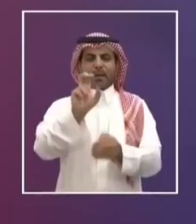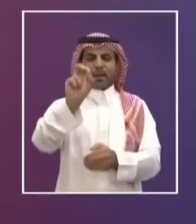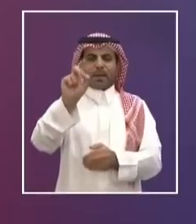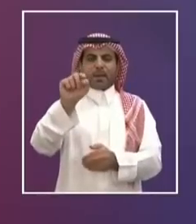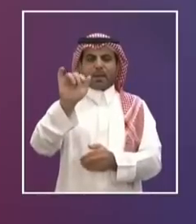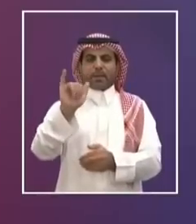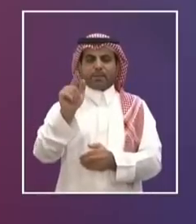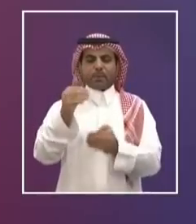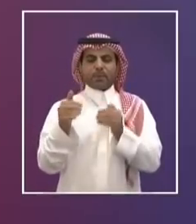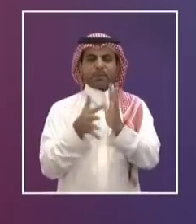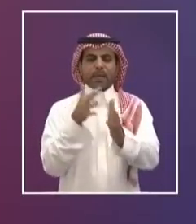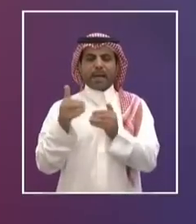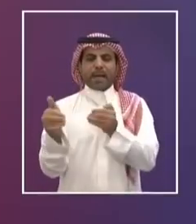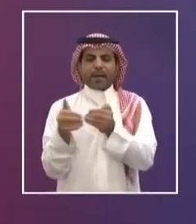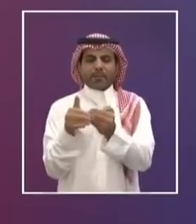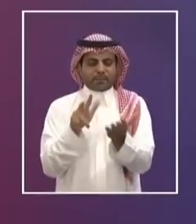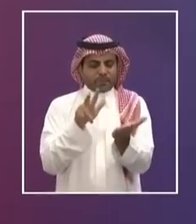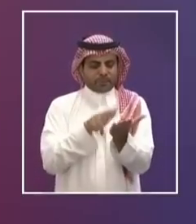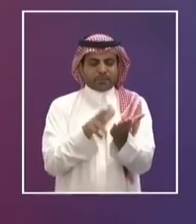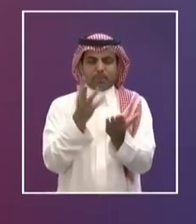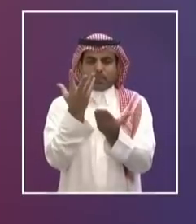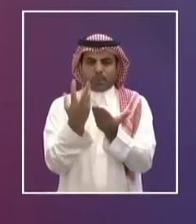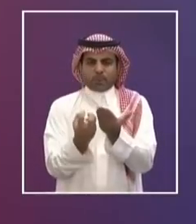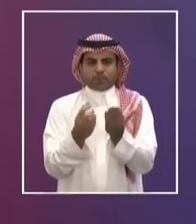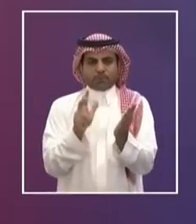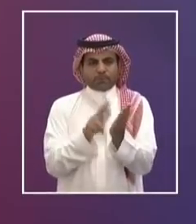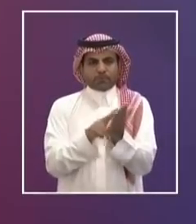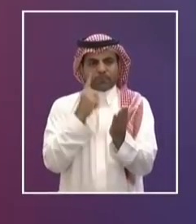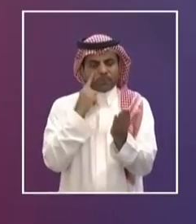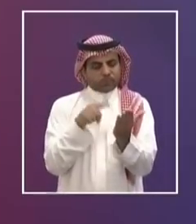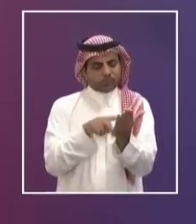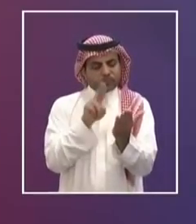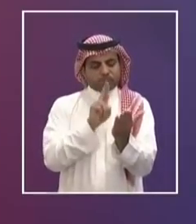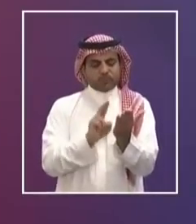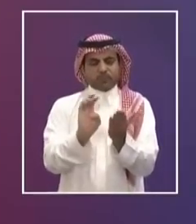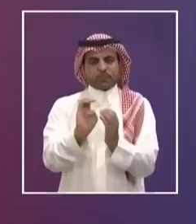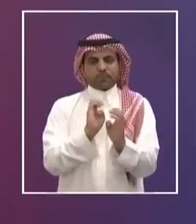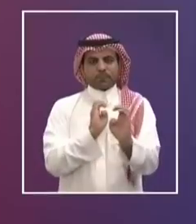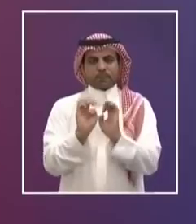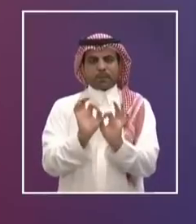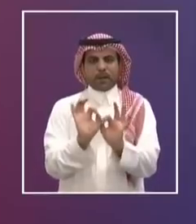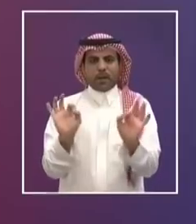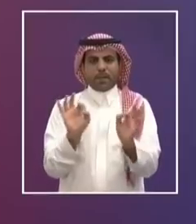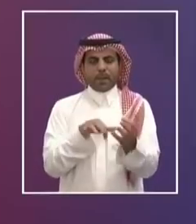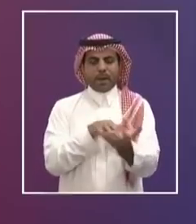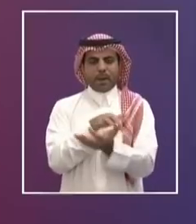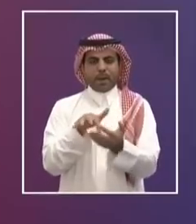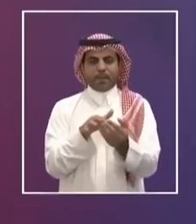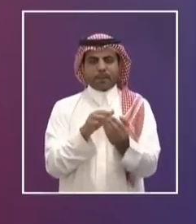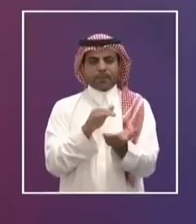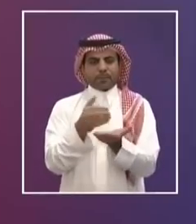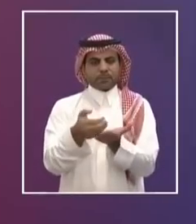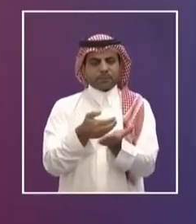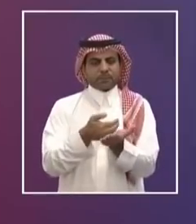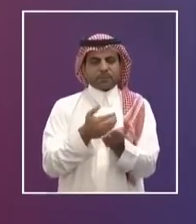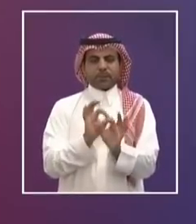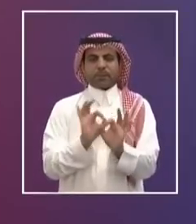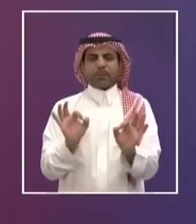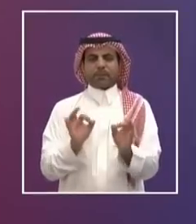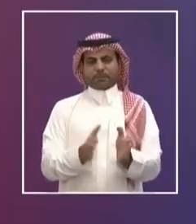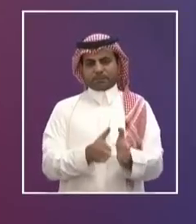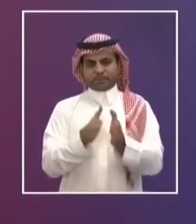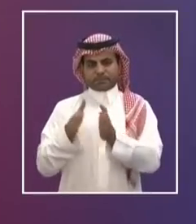يمكن للجميع أن ينزله ويتابع الاستشارات النصية والصوتية التي تقدم من خلال هذا